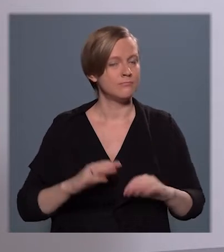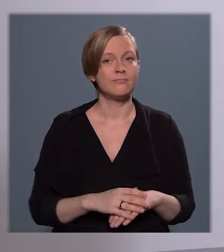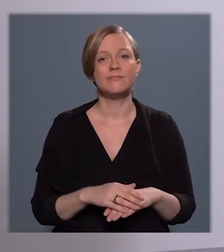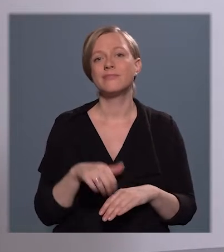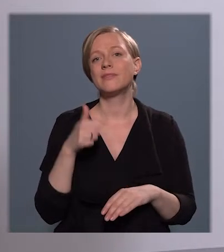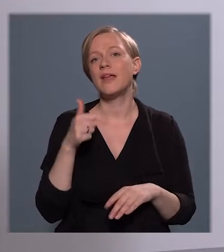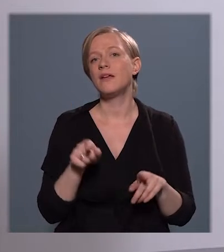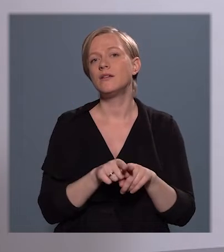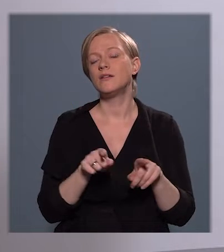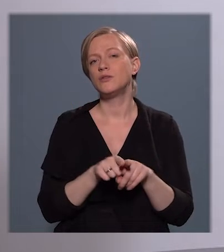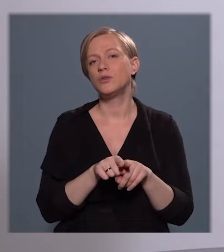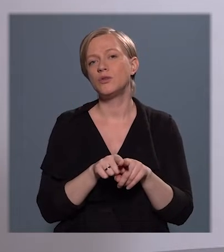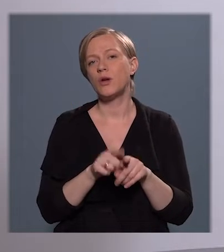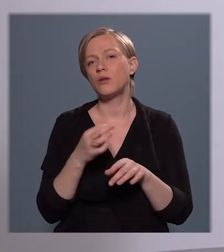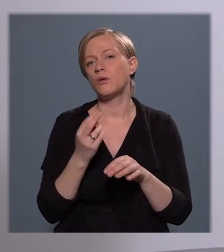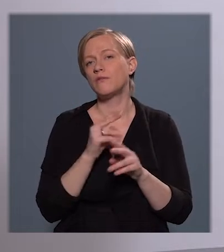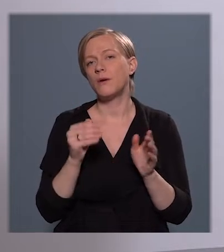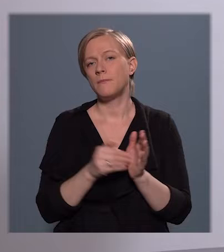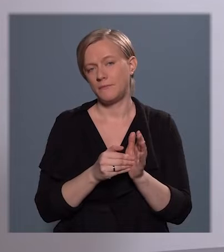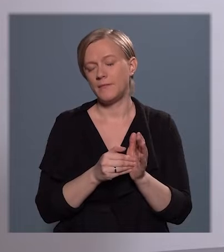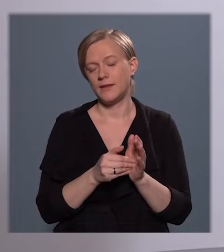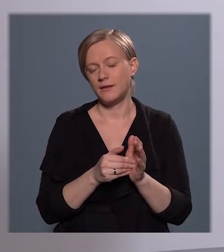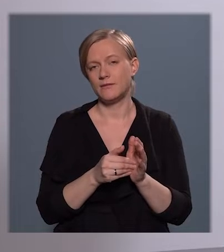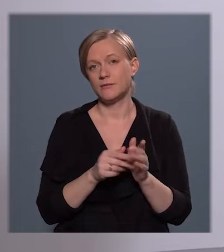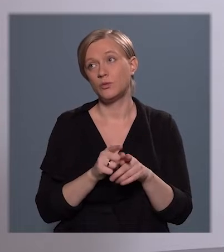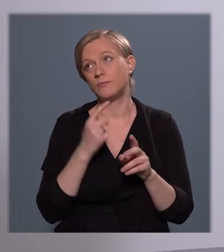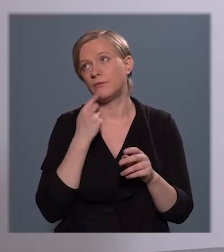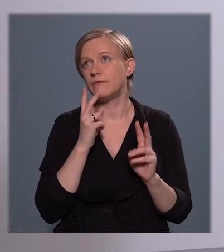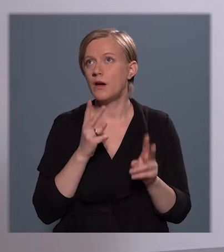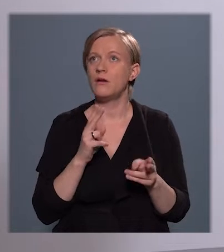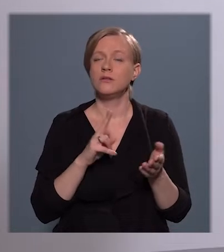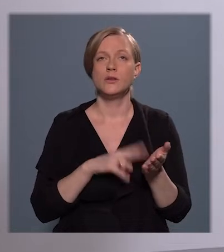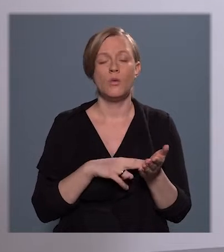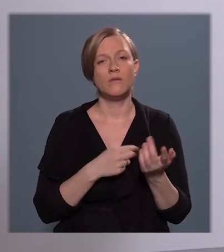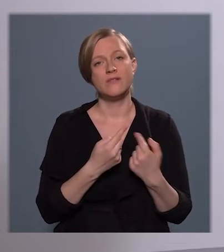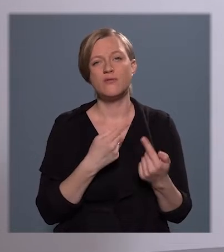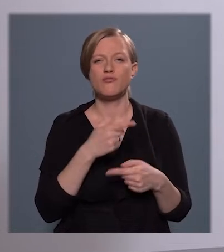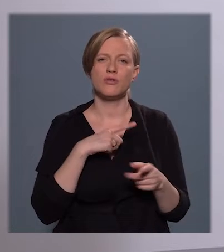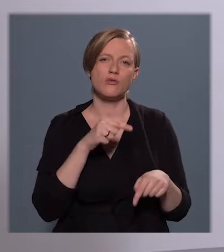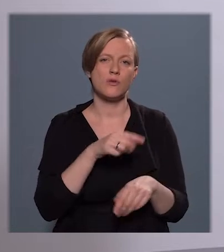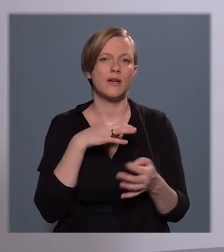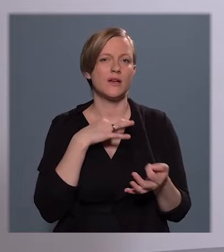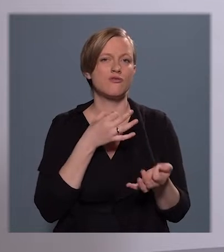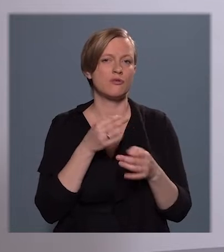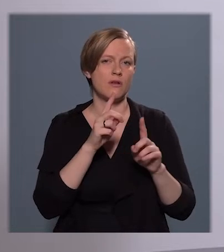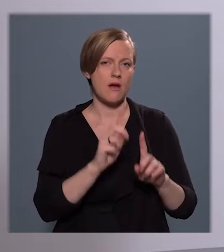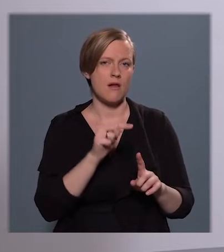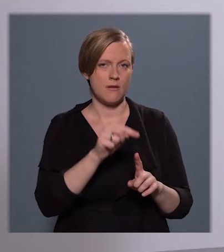Egyetlen egy olyan hölgy van még, akivel úgymond van jogviszonyunk, de sajnos az ő egészségi állapota egy